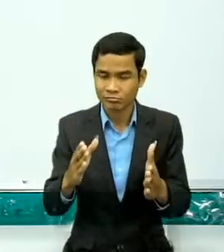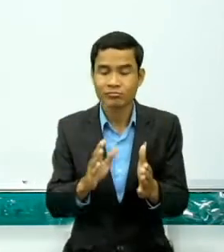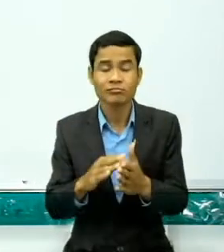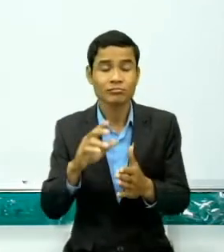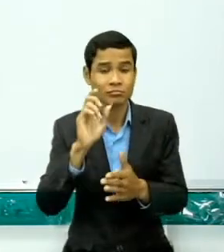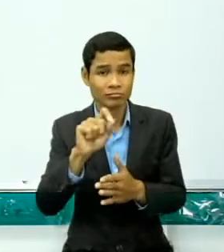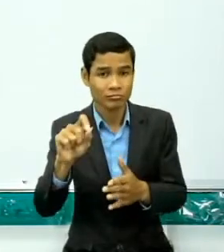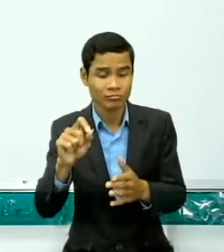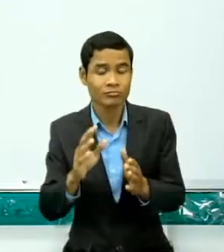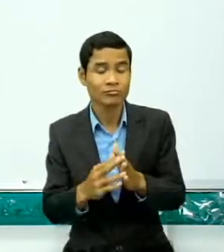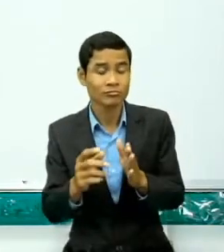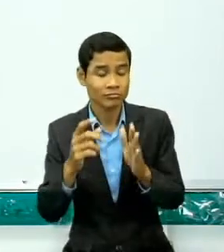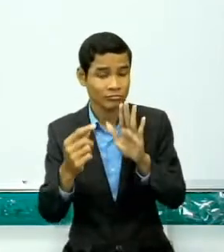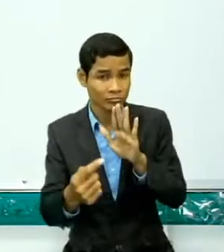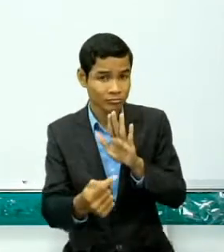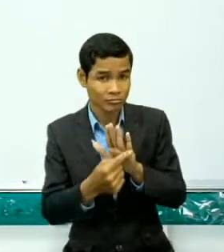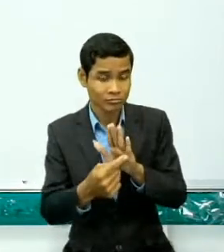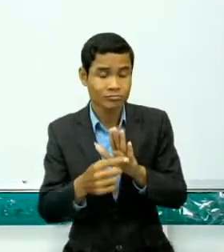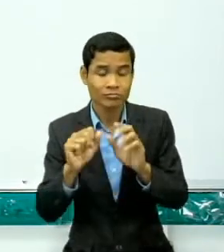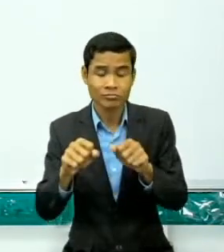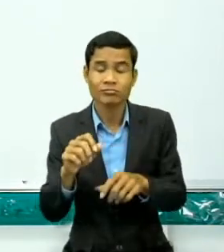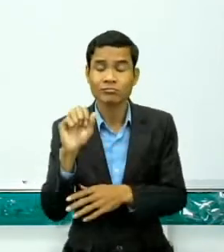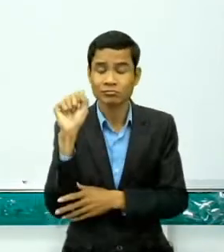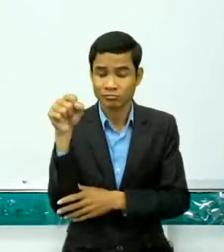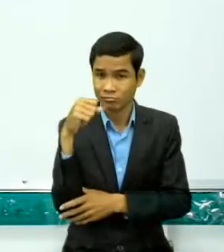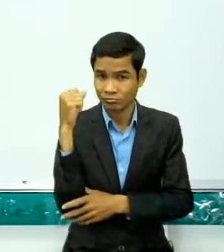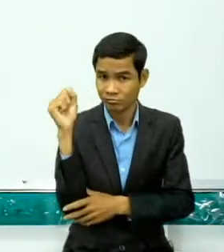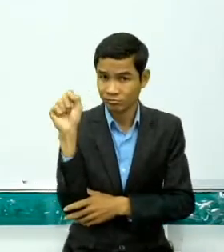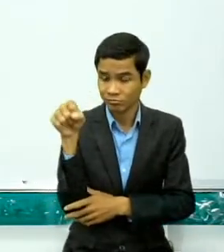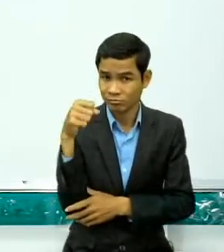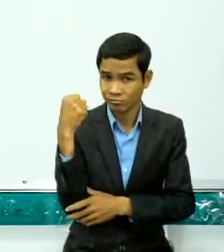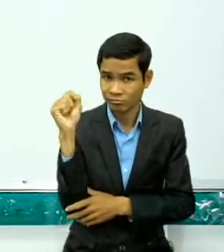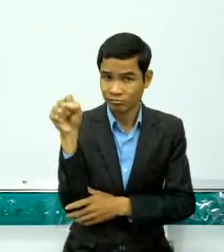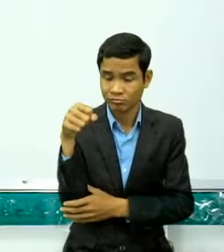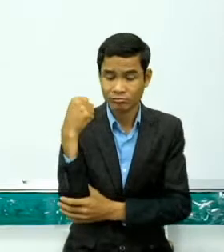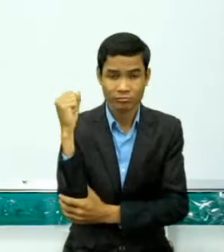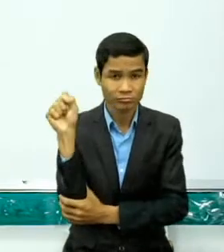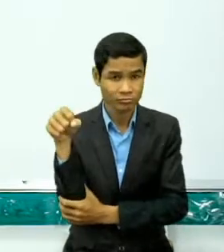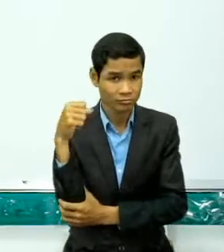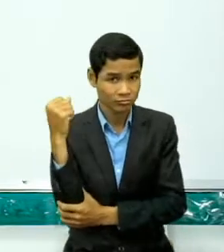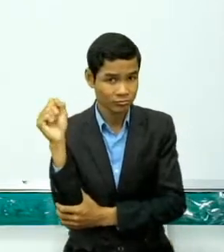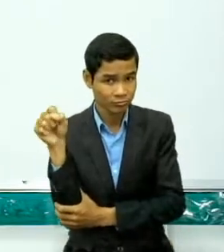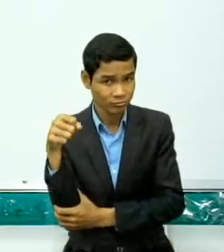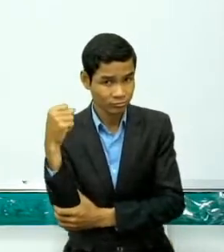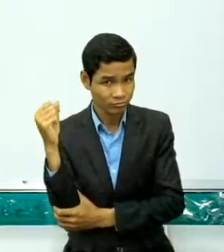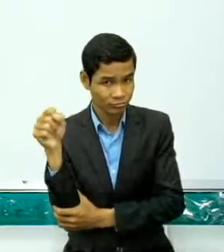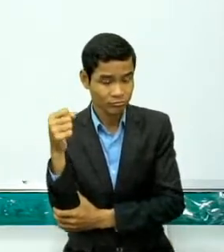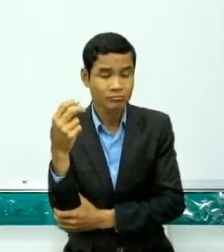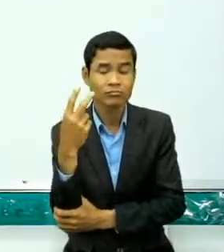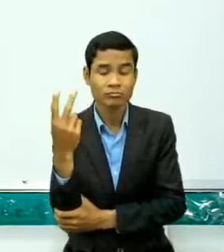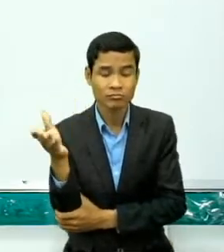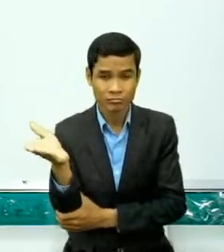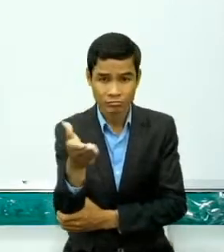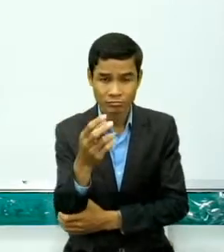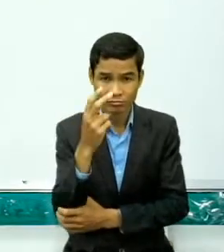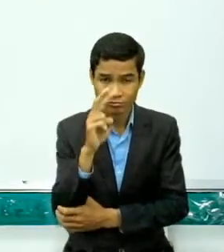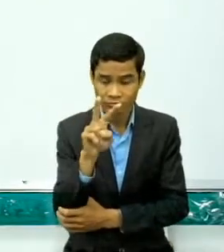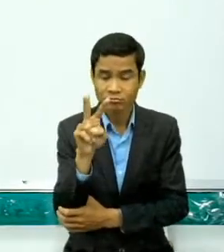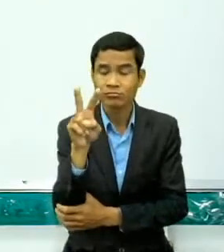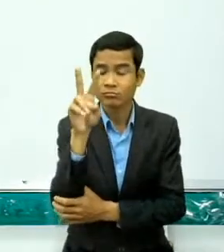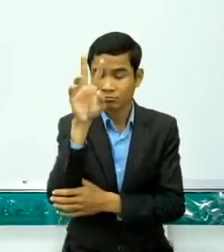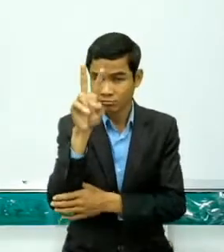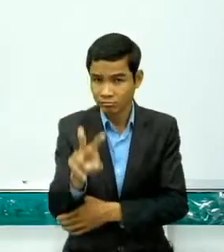កគ្រូសរសេរស្រាអឺមួយទៀតដែលមានចលនាកូនមើលក្តារខៀនទាំងអស់គ្នាចាដើម្បីចេះសរសេរ